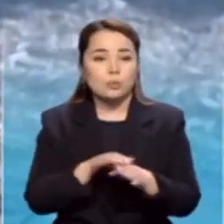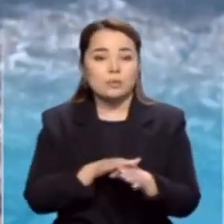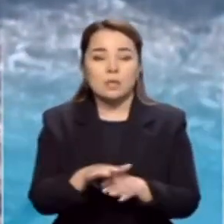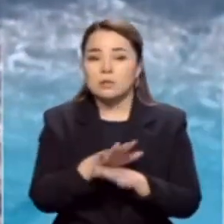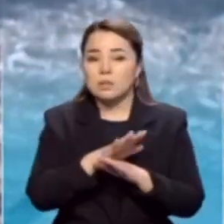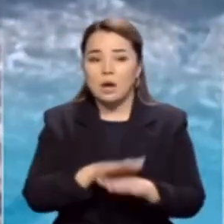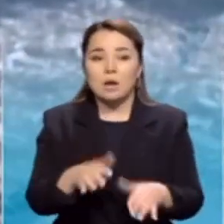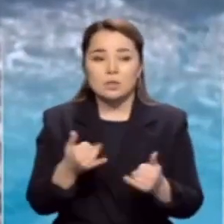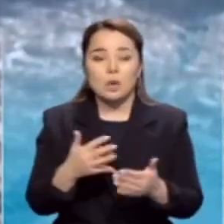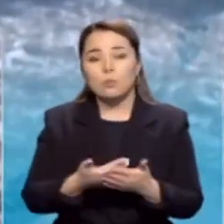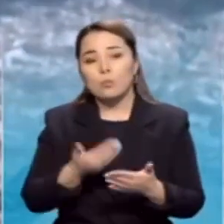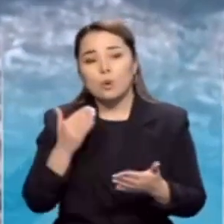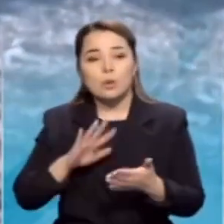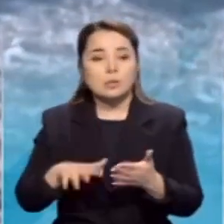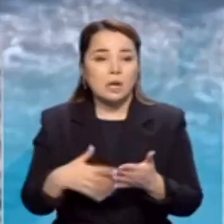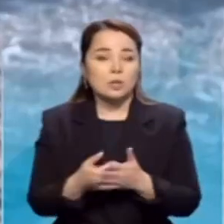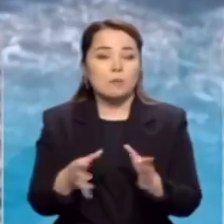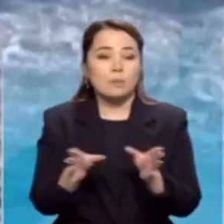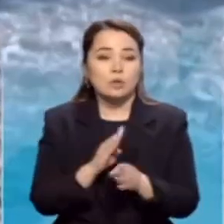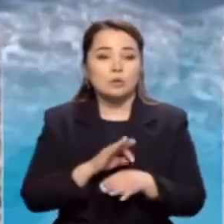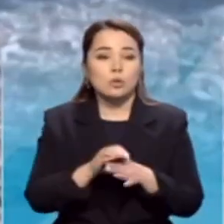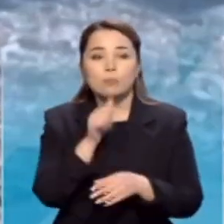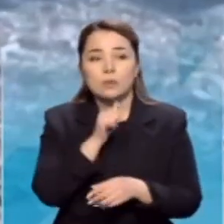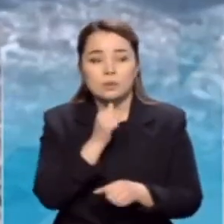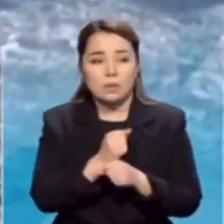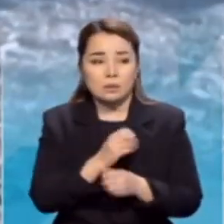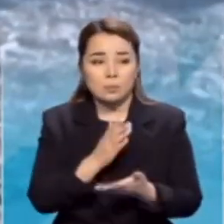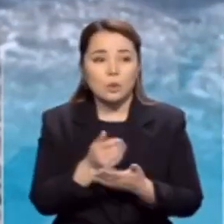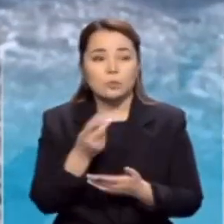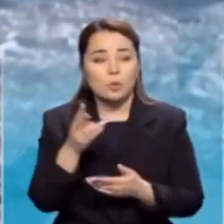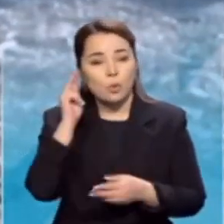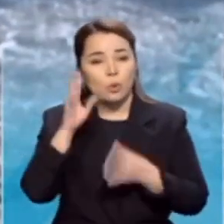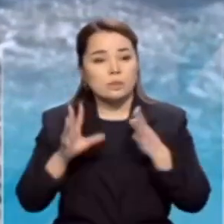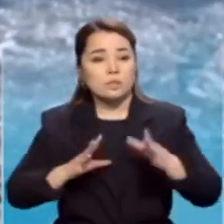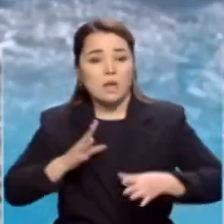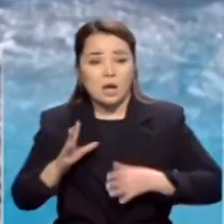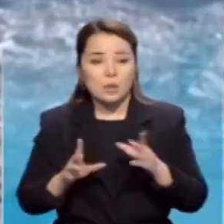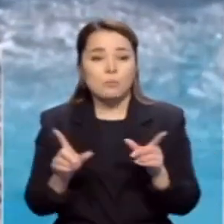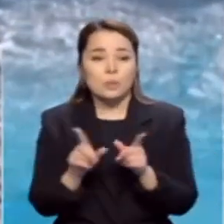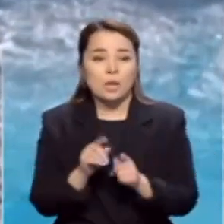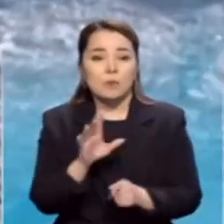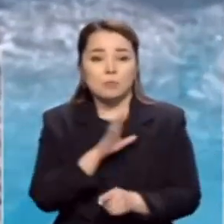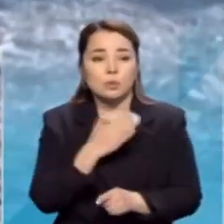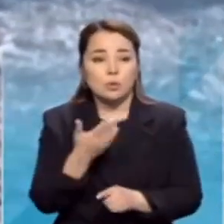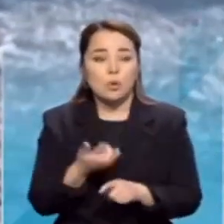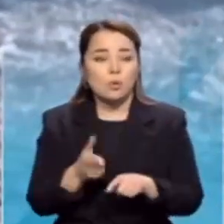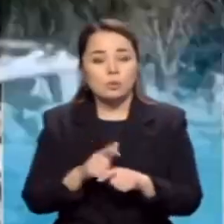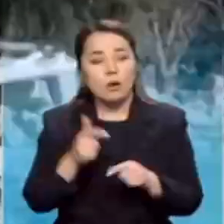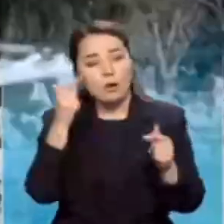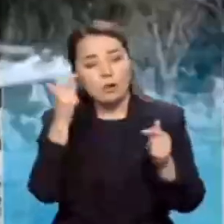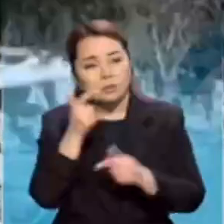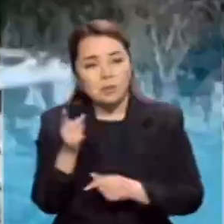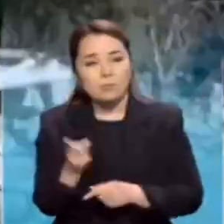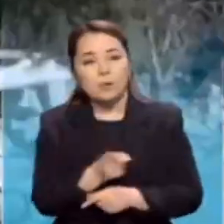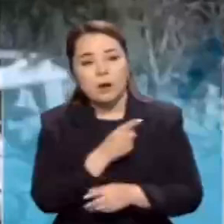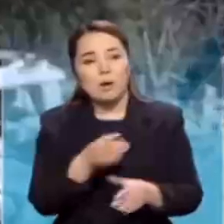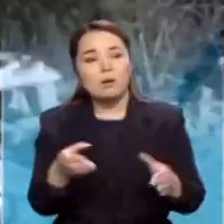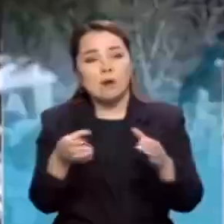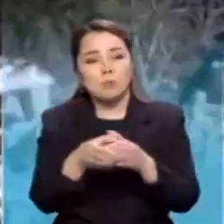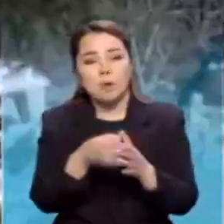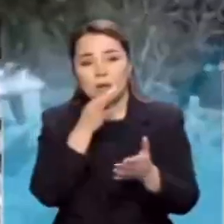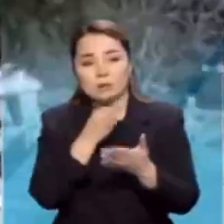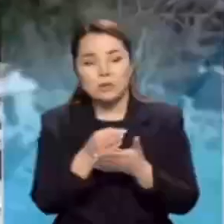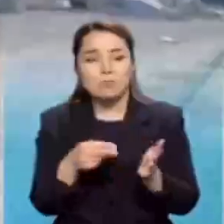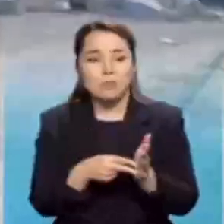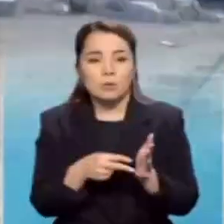temedik. Alayda buğan deyin bir neşe ret birge jumıs tep körgen biz. Bir neşe oku jattıqularda birge bolduk. Öte sauatta eri kasbi komanda degen